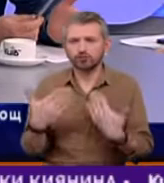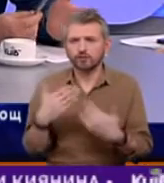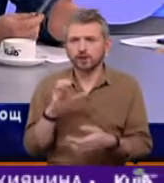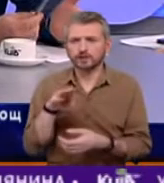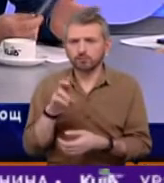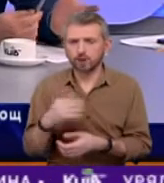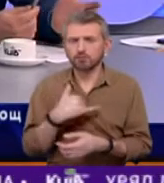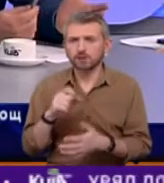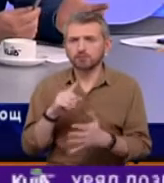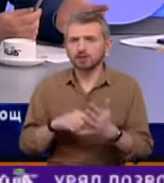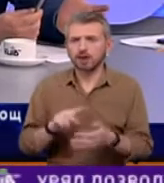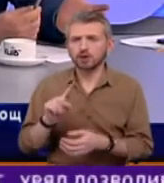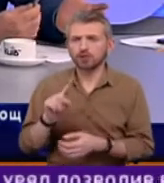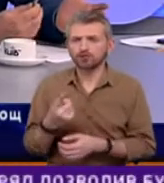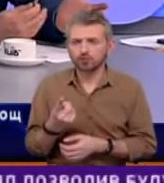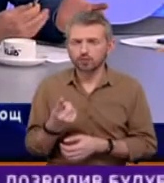в мене питання, чому